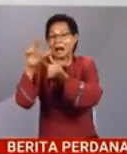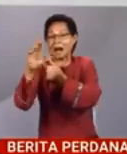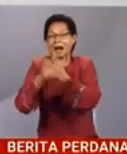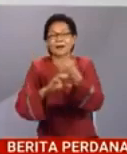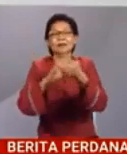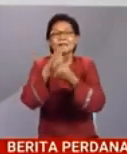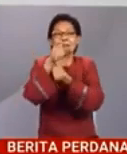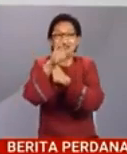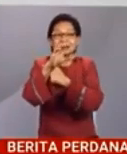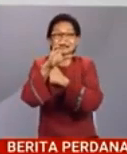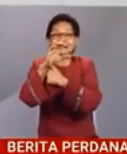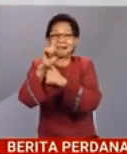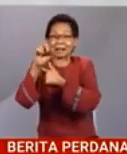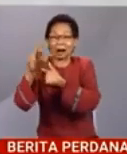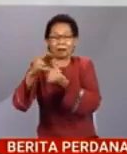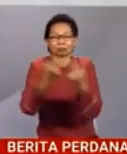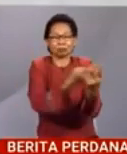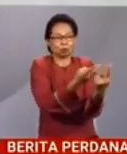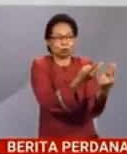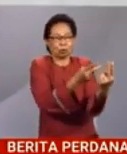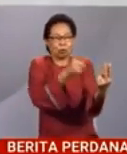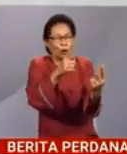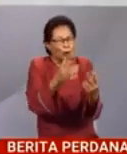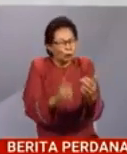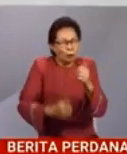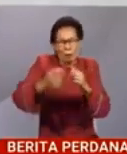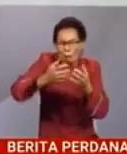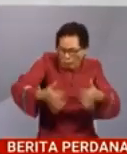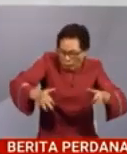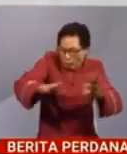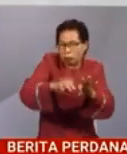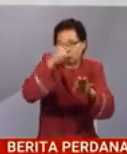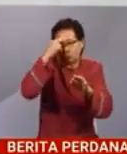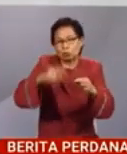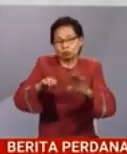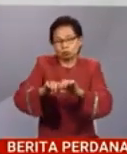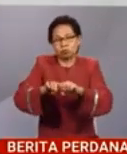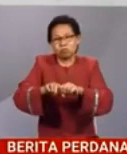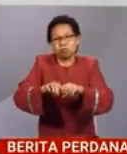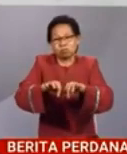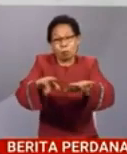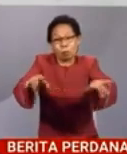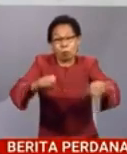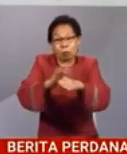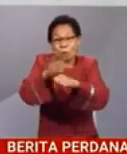tanggungjawab sosial sangat diperlukan bagi memutuskan rantaian COVID-19